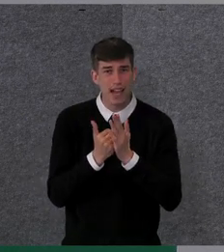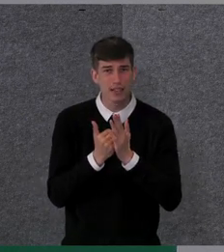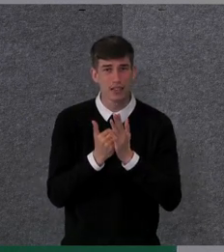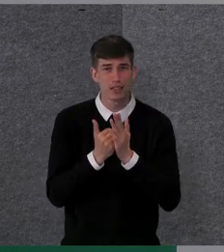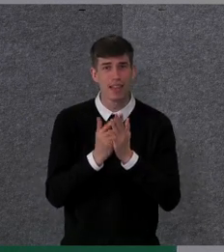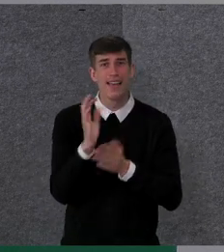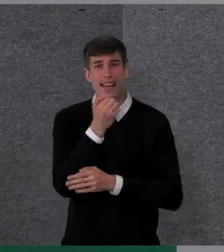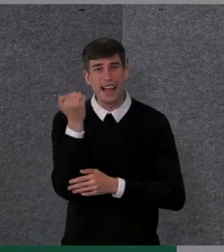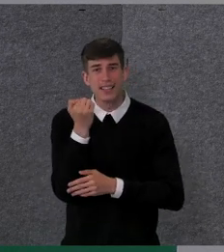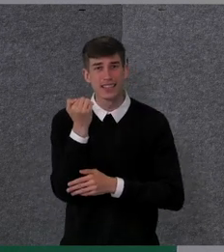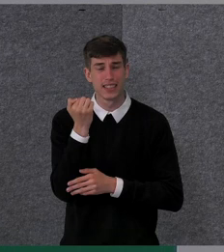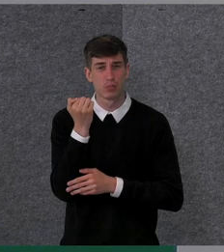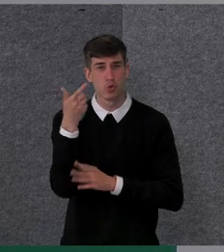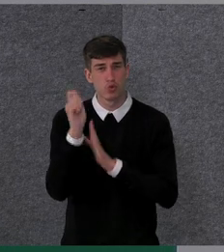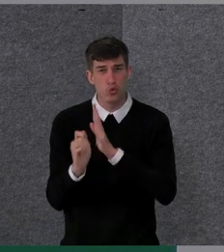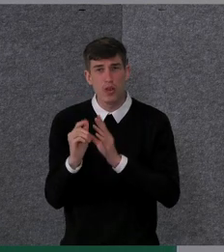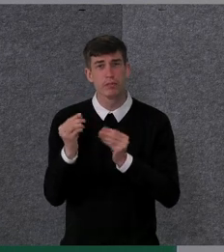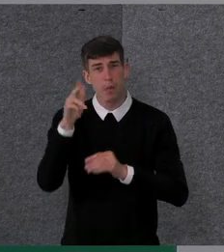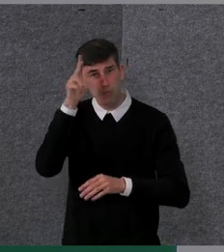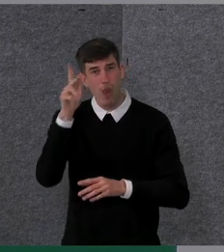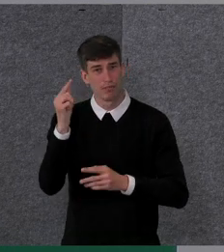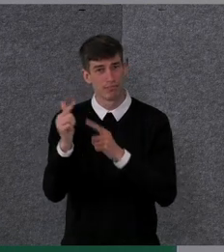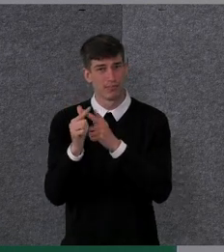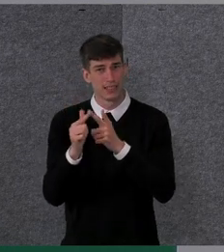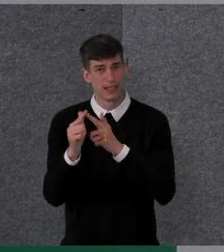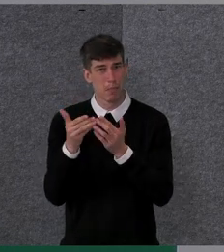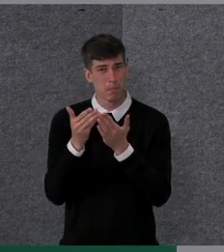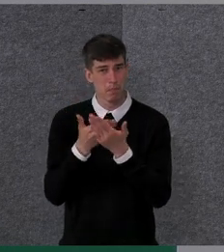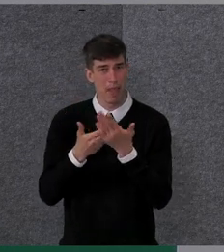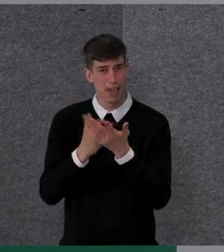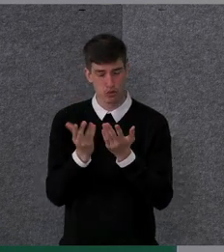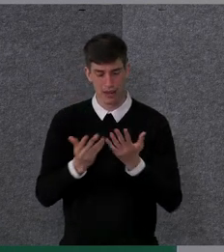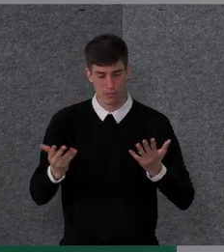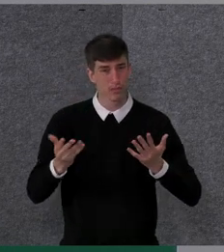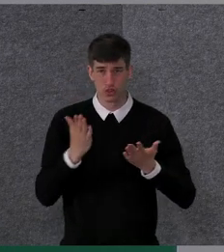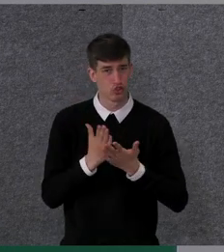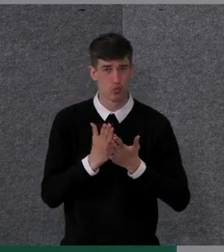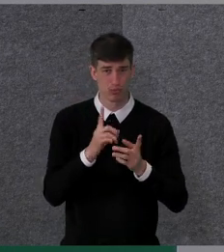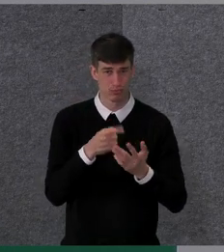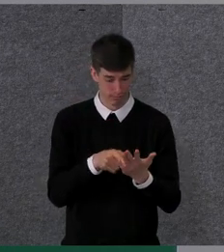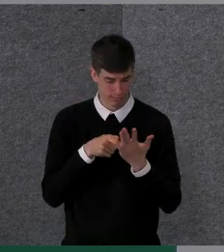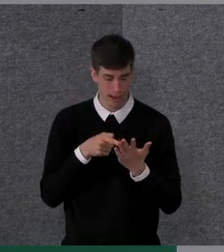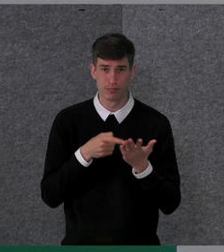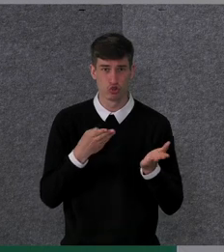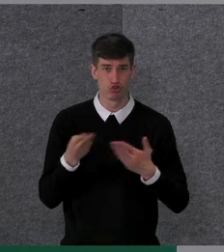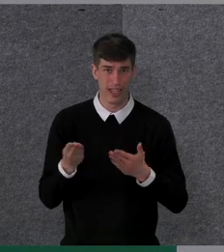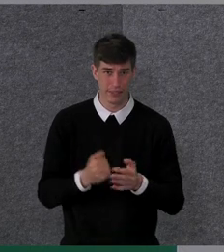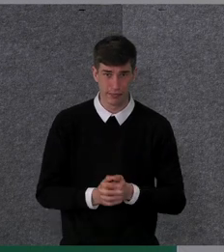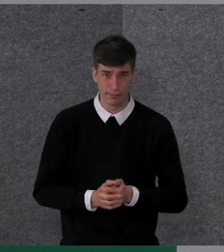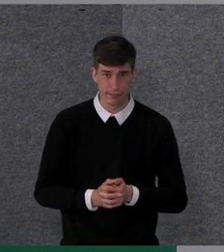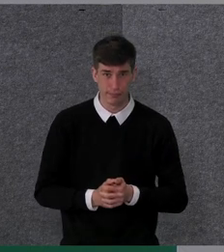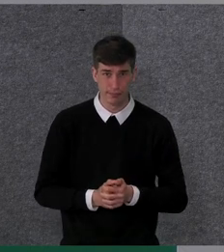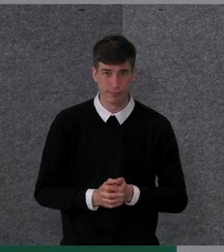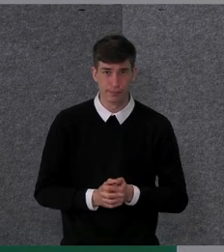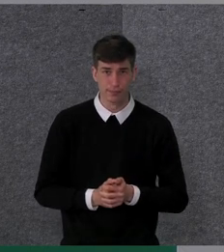einer Rassismusstudie bei der Polizei sind doch nur 2 Beispiele sicherheitspolitischen Versagens, allein in der letzten